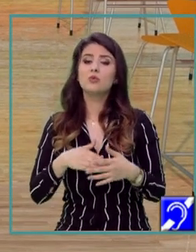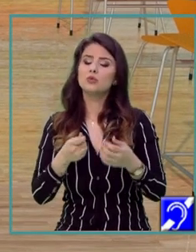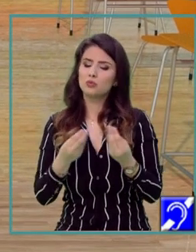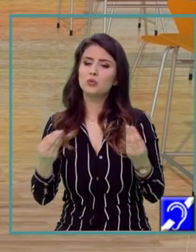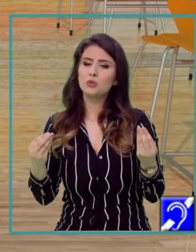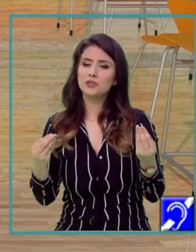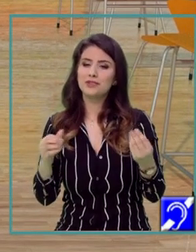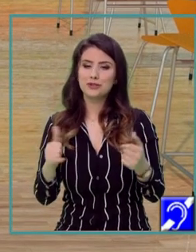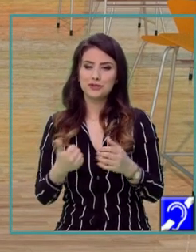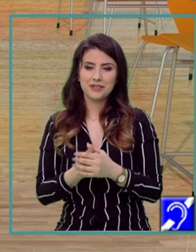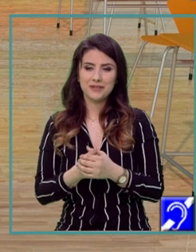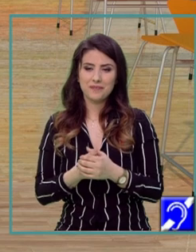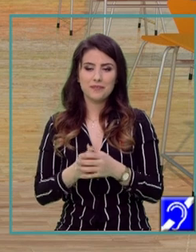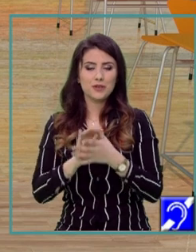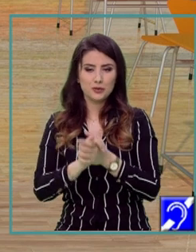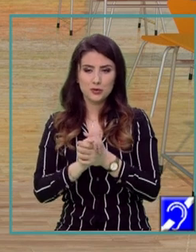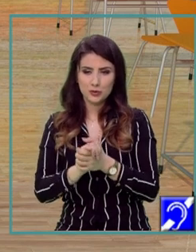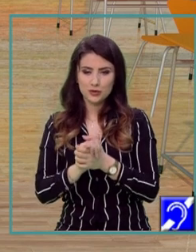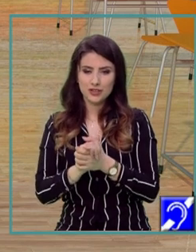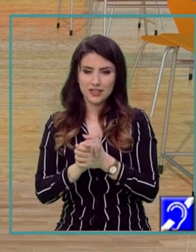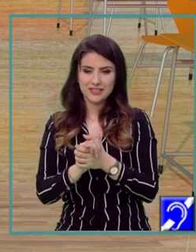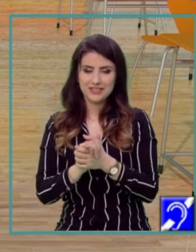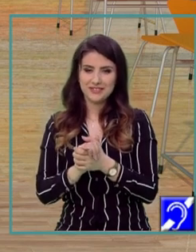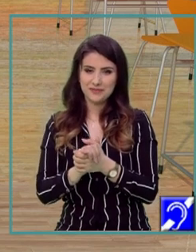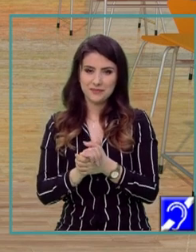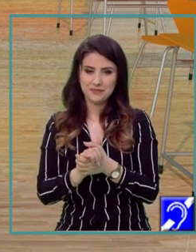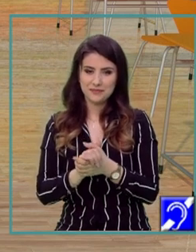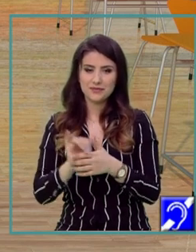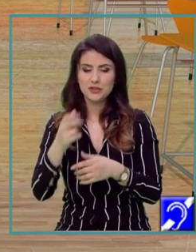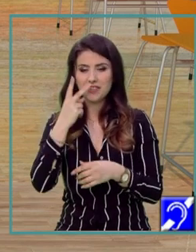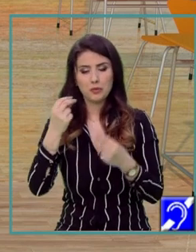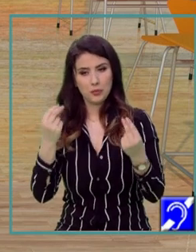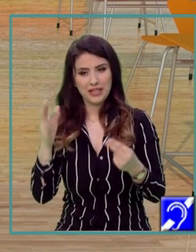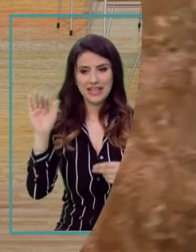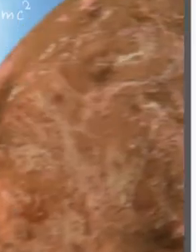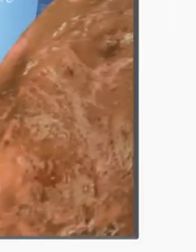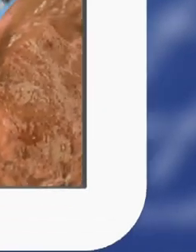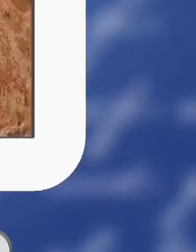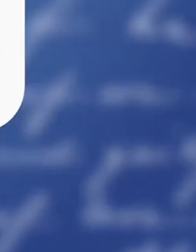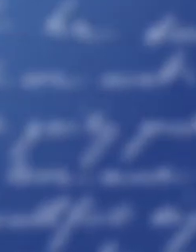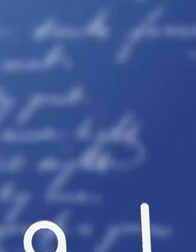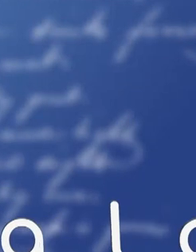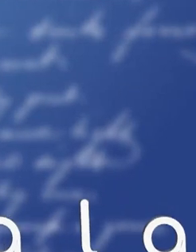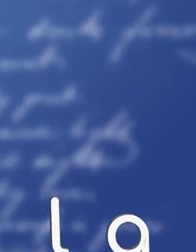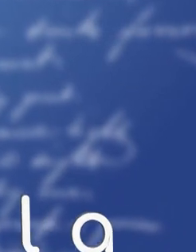cele bune succes și să ne vedem cu bine la revedere